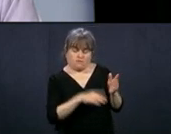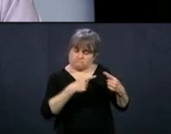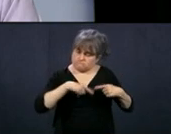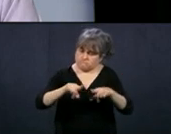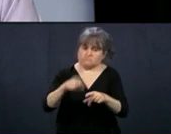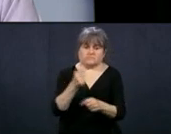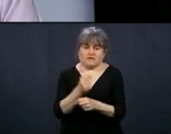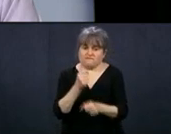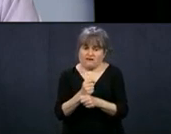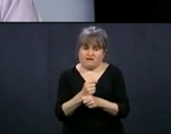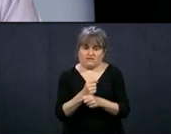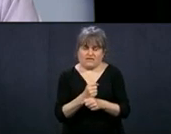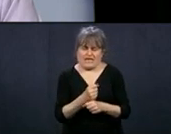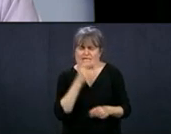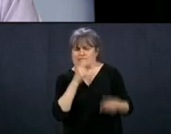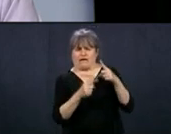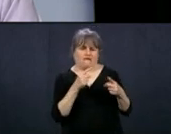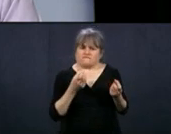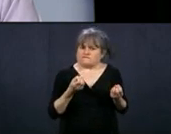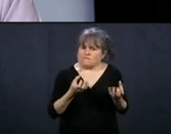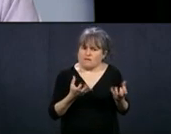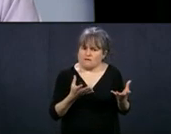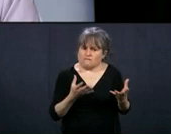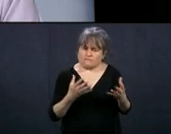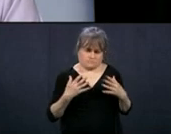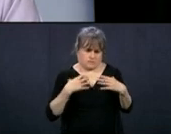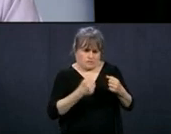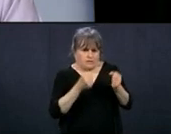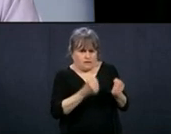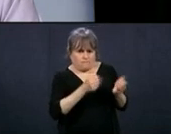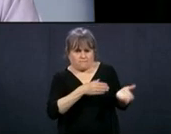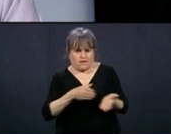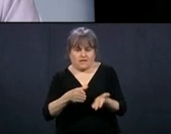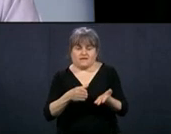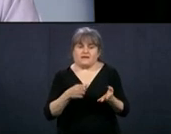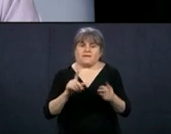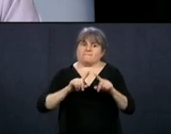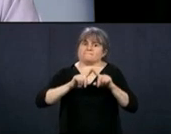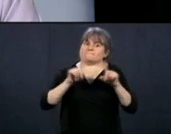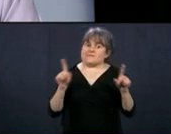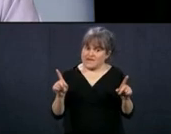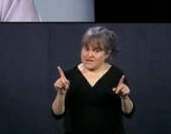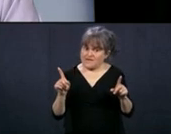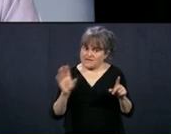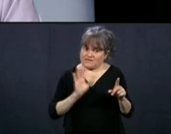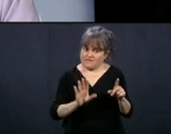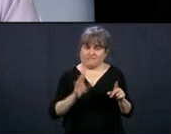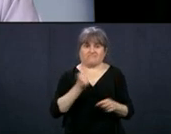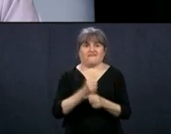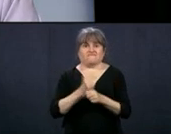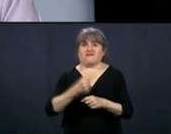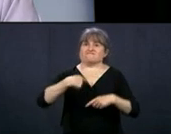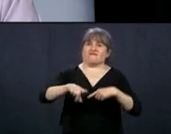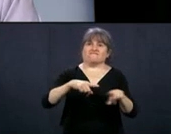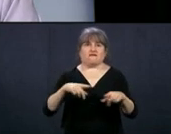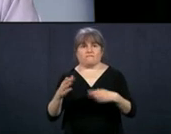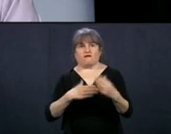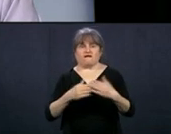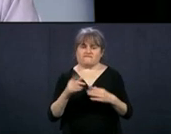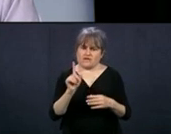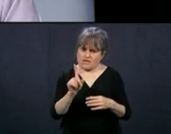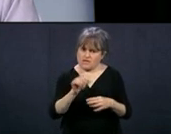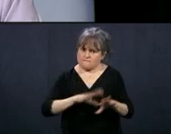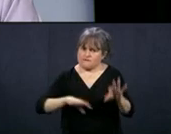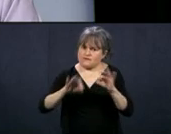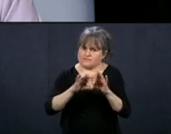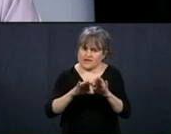la santé, à condition, bien sûr, et là, c'est important de le mentionner et de s'en rappeler, à condition de respecter les